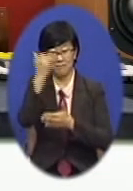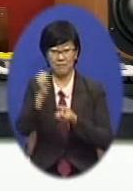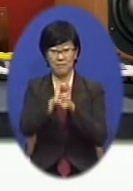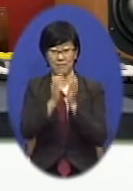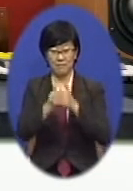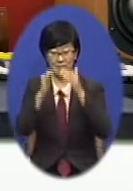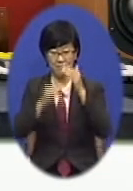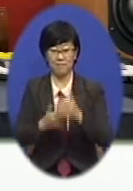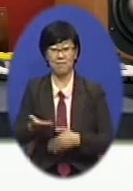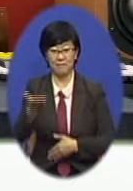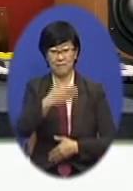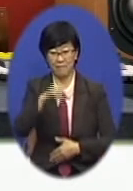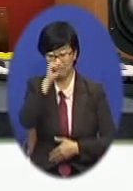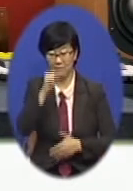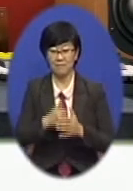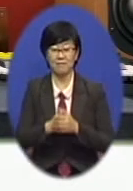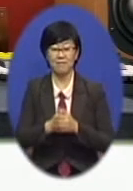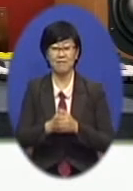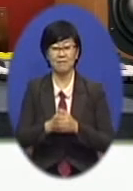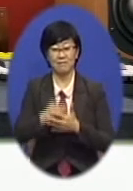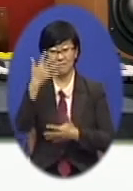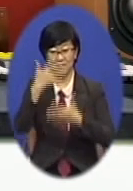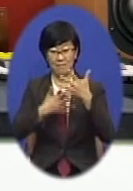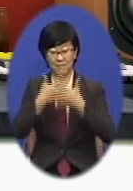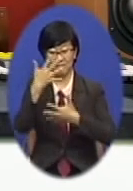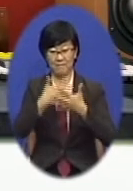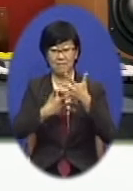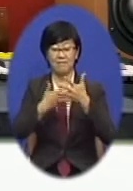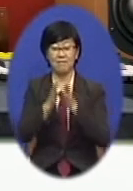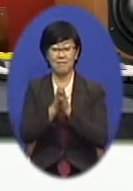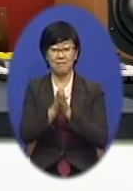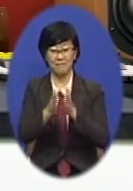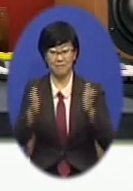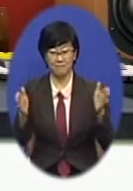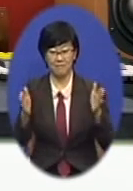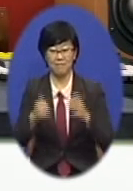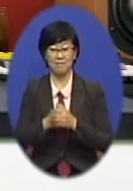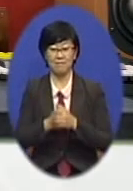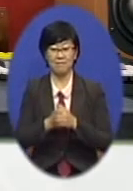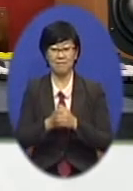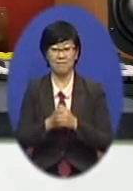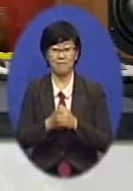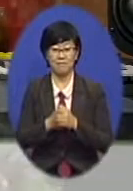할미꽃 사연입니다. 여러분들이 좋아하시는 뮤직비디오 보겠습니다. 뮤직 큐!